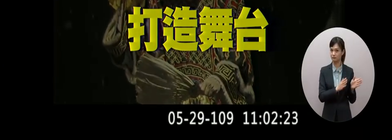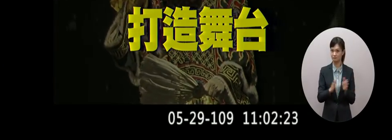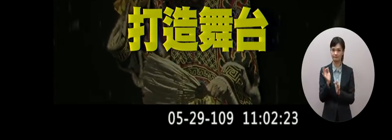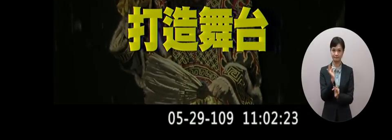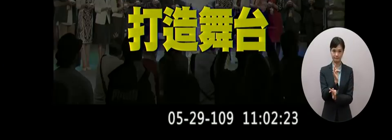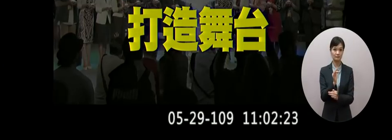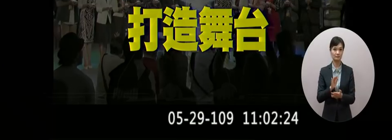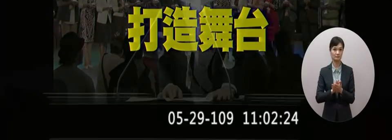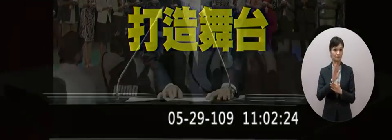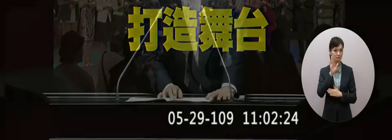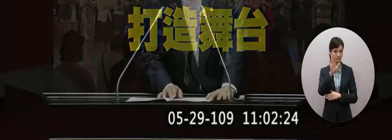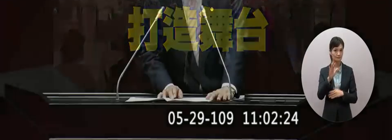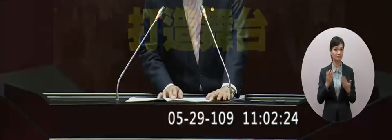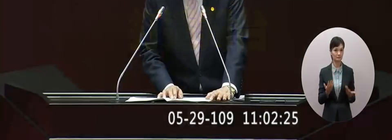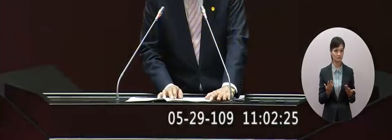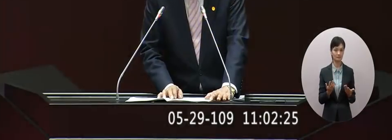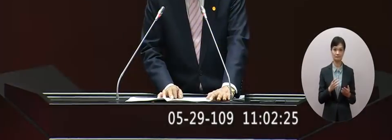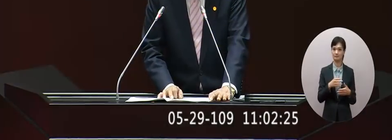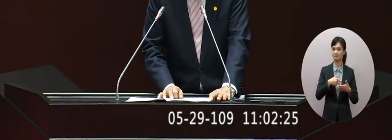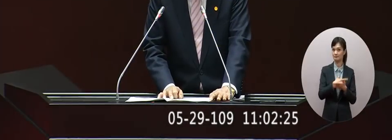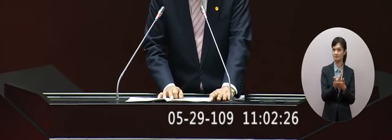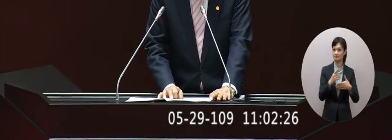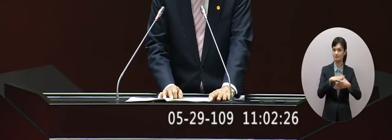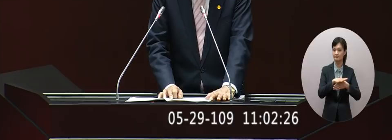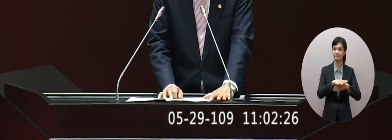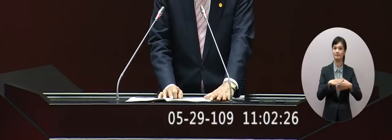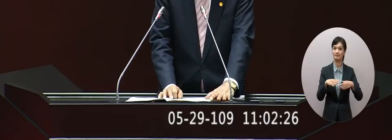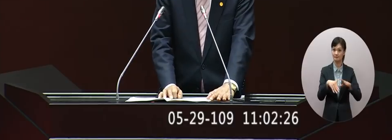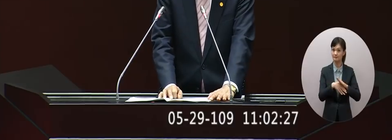将积极为艺文人才打造